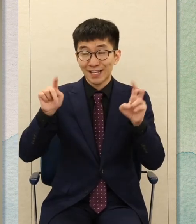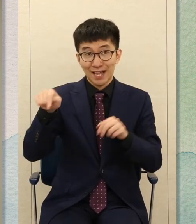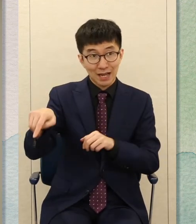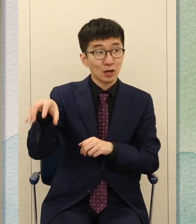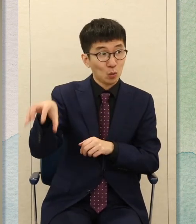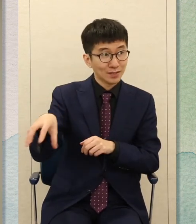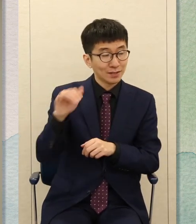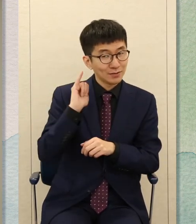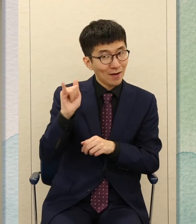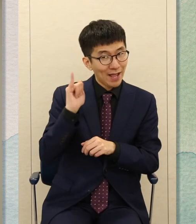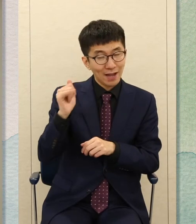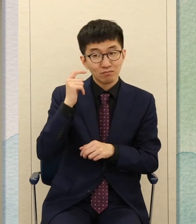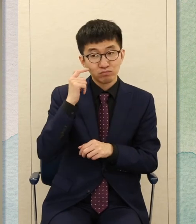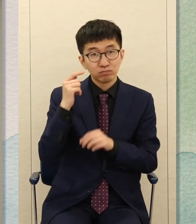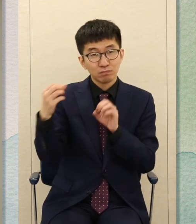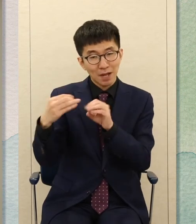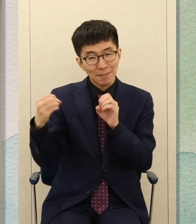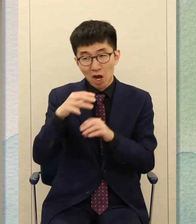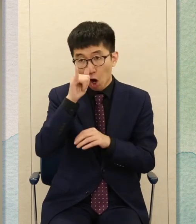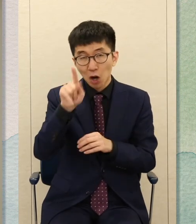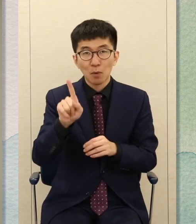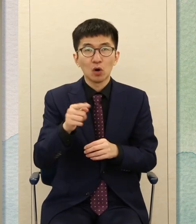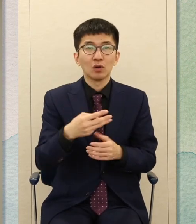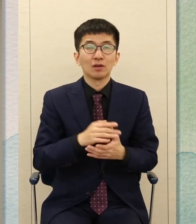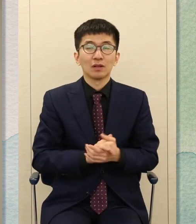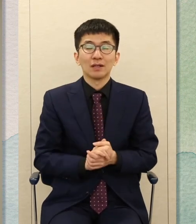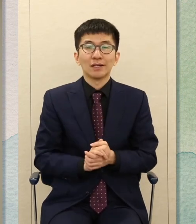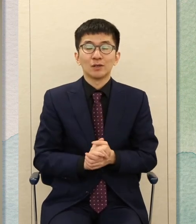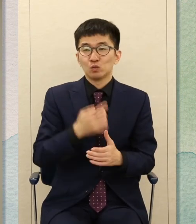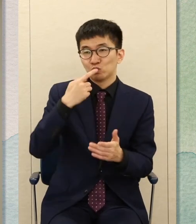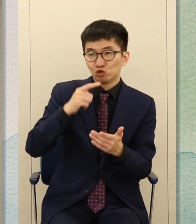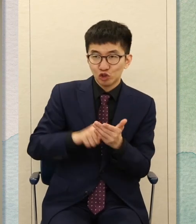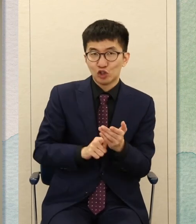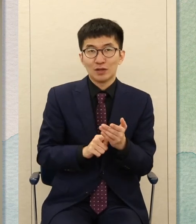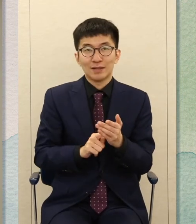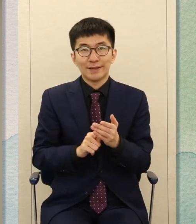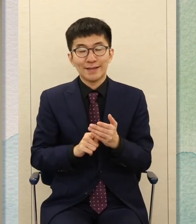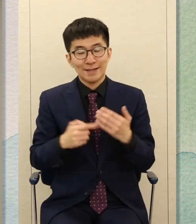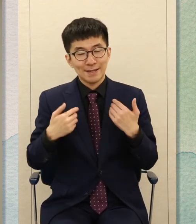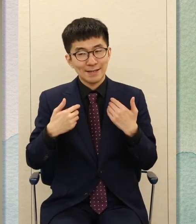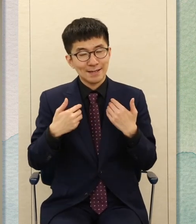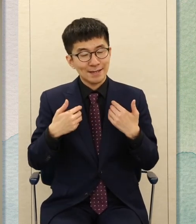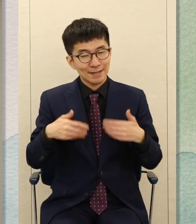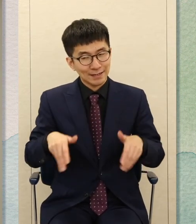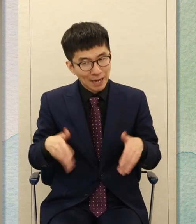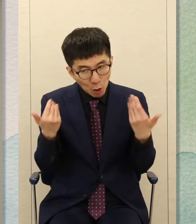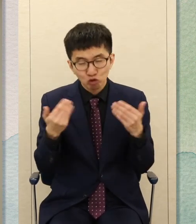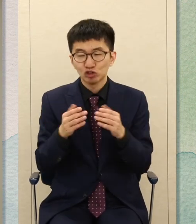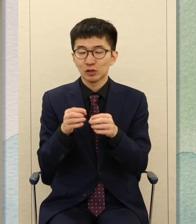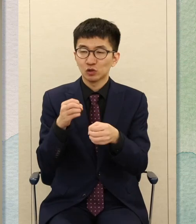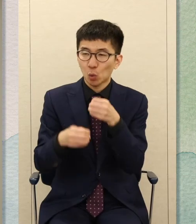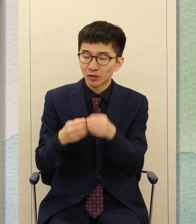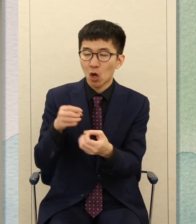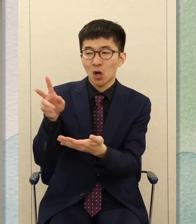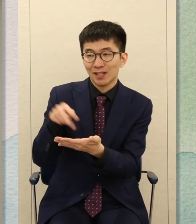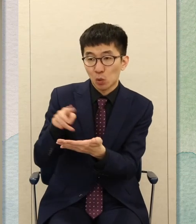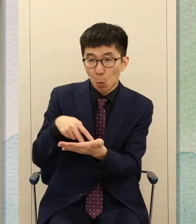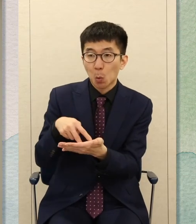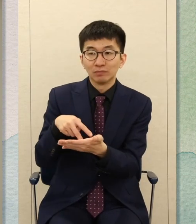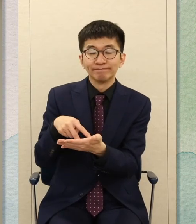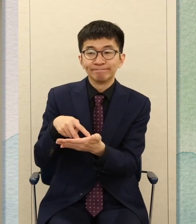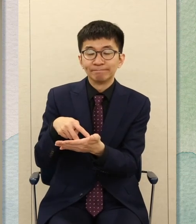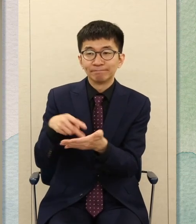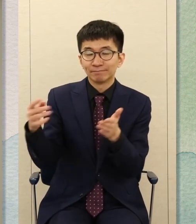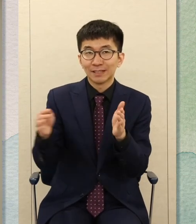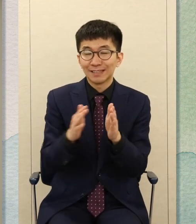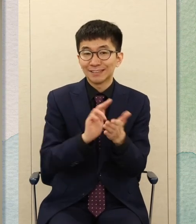중에 하나가 라이트 노블을 읽어가지고 좀 큐레이션 해줬으면 좋겠다. 그래가지고 얼마 전부터 그게 이제 그 기획회의 잡지에 큐레이션으로 실리고